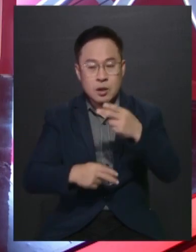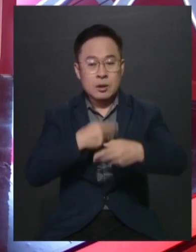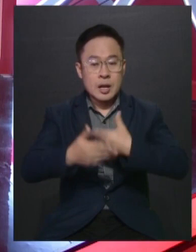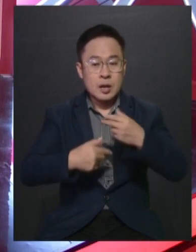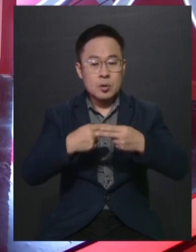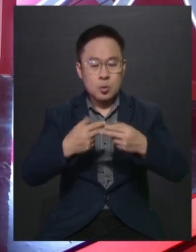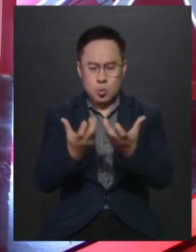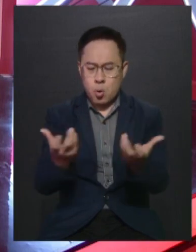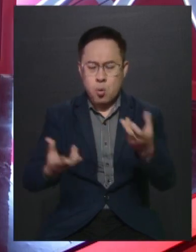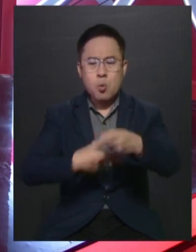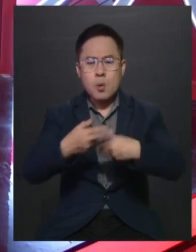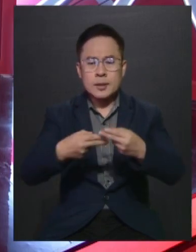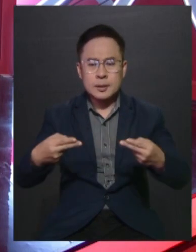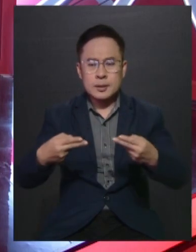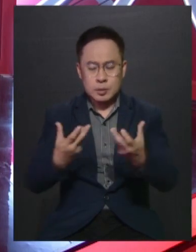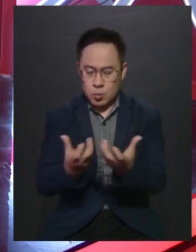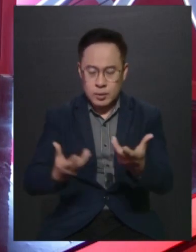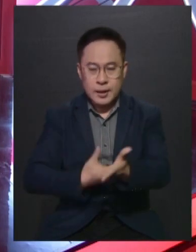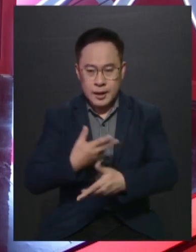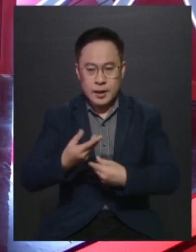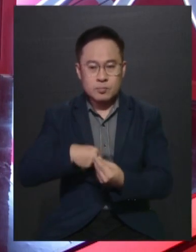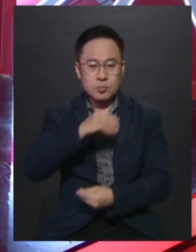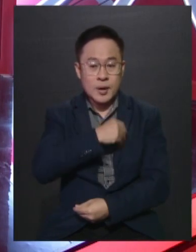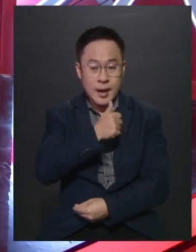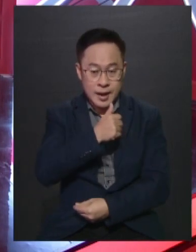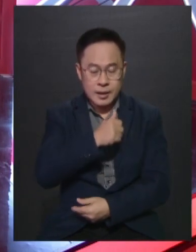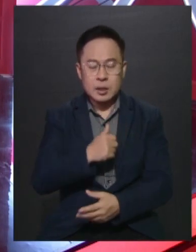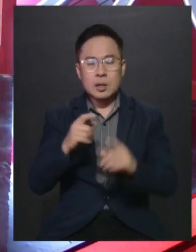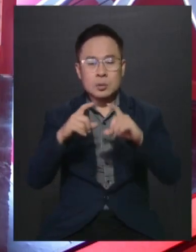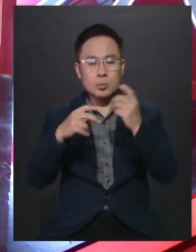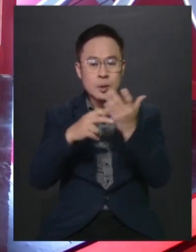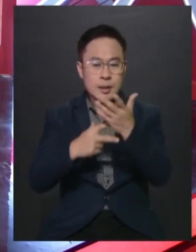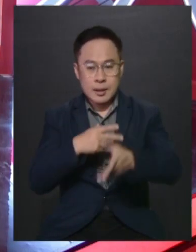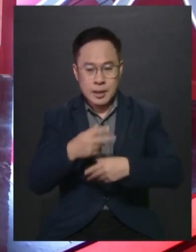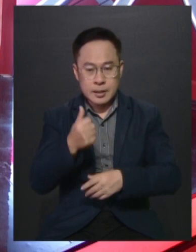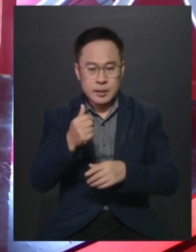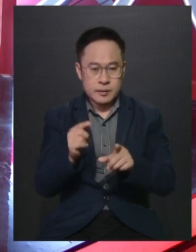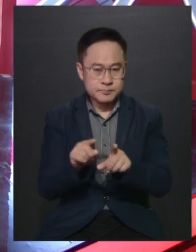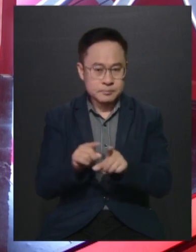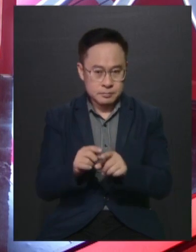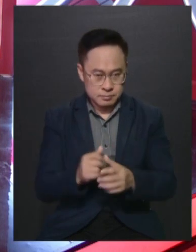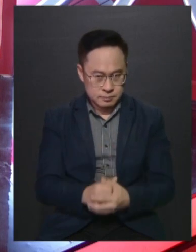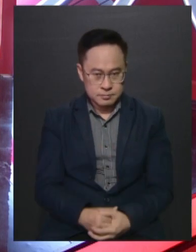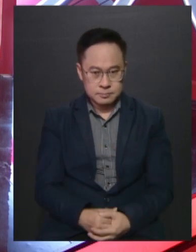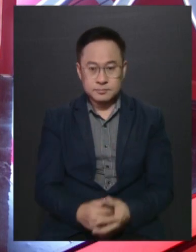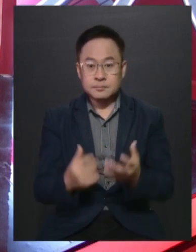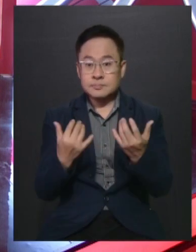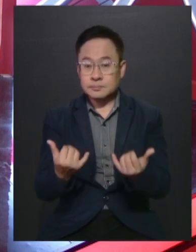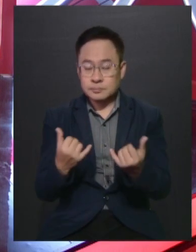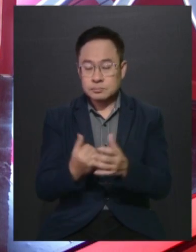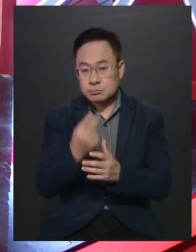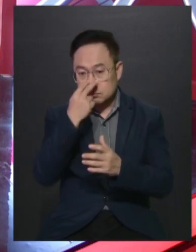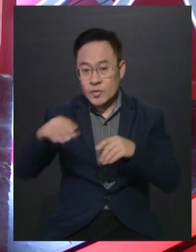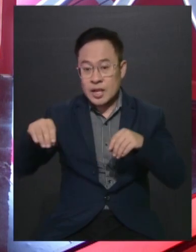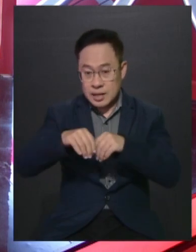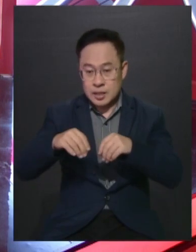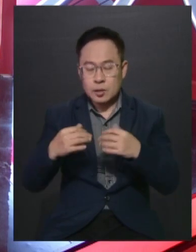ๆซึ่งตัวเงินเหล่าเนี้ยมันก็จะกลับเข้าไปพัฒนาในส่วนของทีมของเขากันต่อด้วยอใช่ครับแล้วก็พอพูดถึงสถานการณ์ก็ยิ่งสนุกนะ